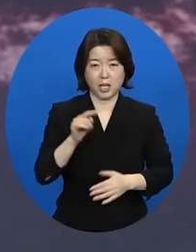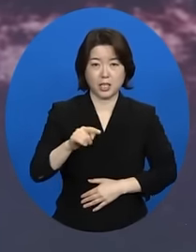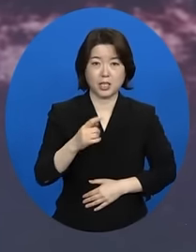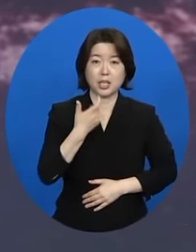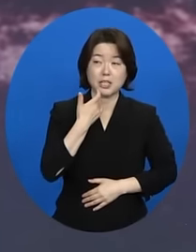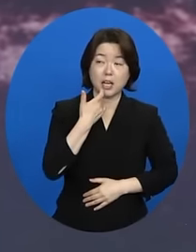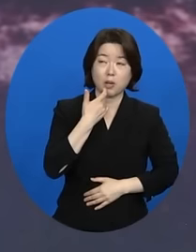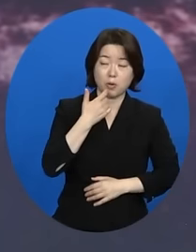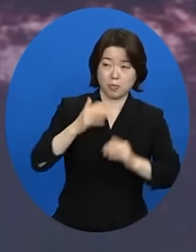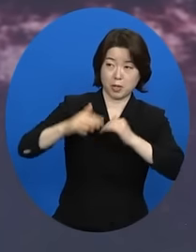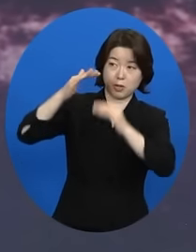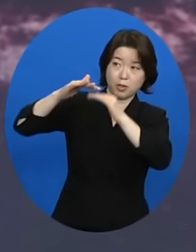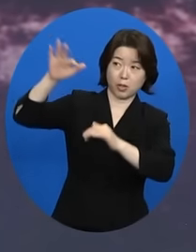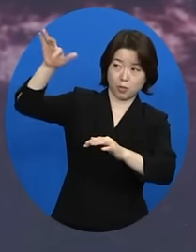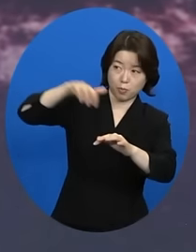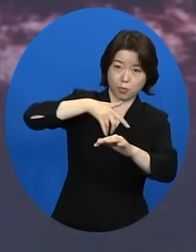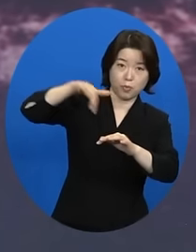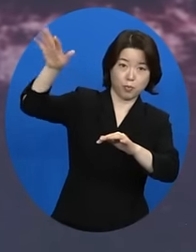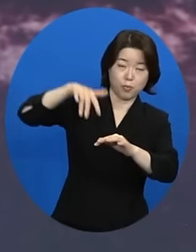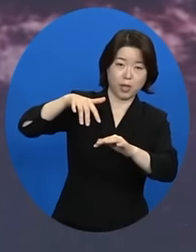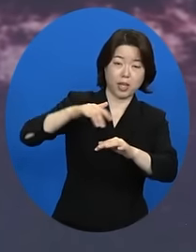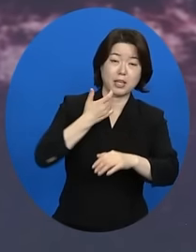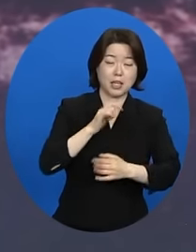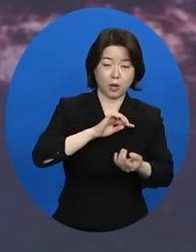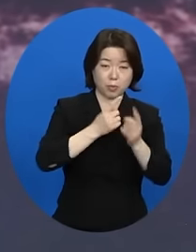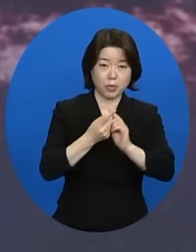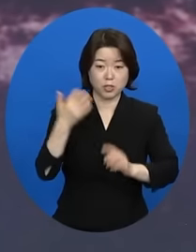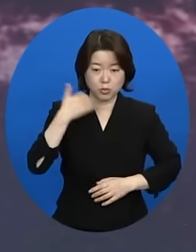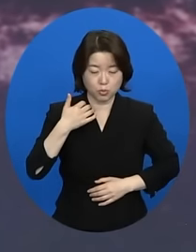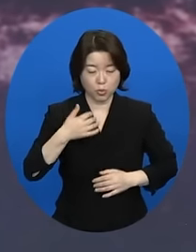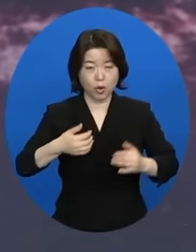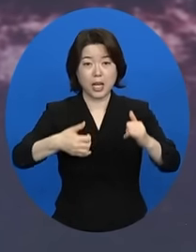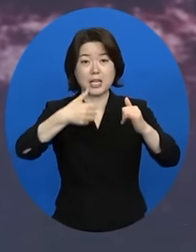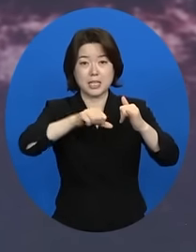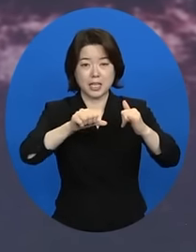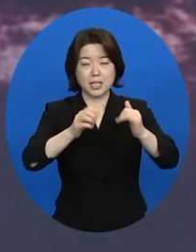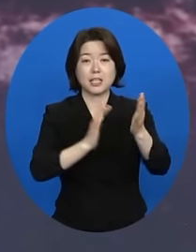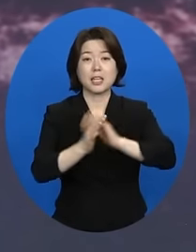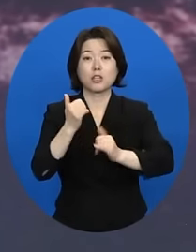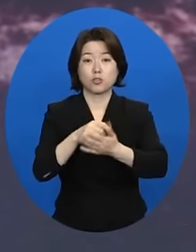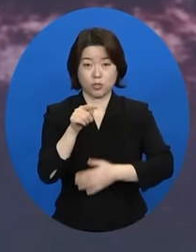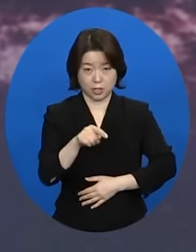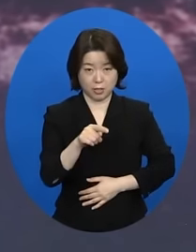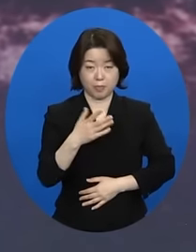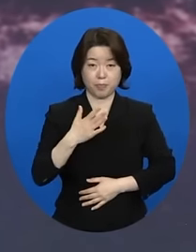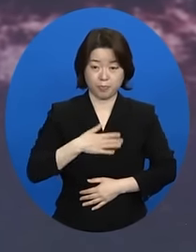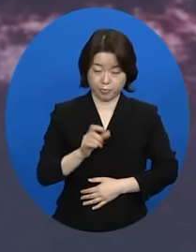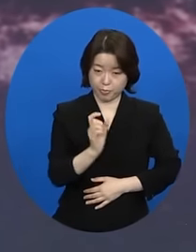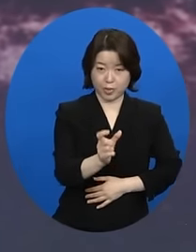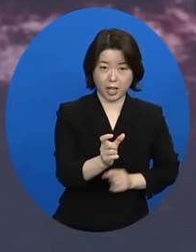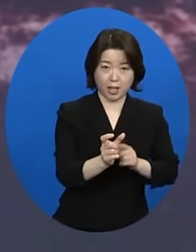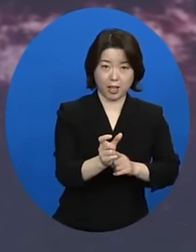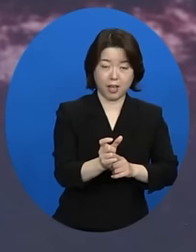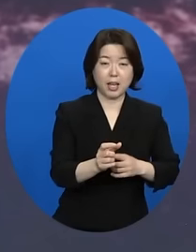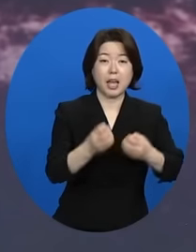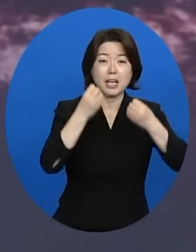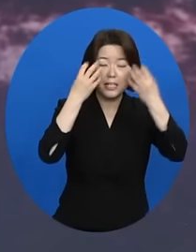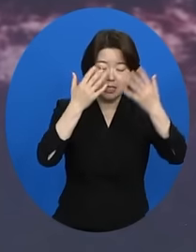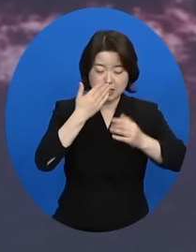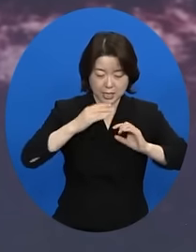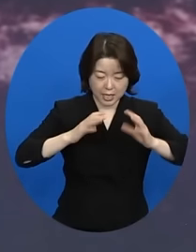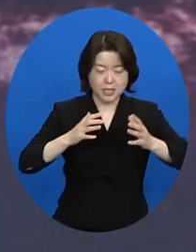야곱이 봤던 환상인데 그 야곱 대신에 누가 들어가 있어요? 인자, 바로 예수님. 내가 새